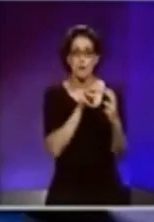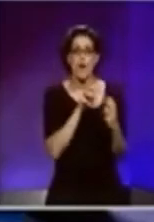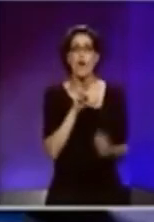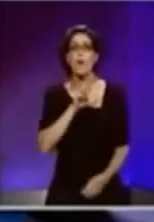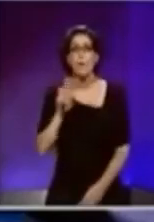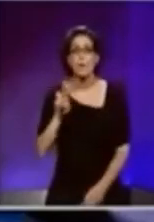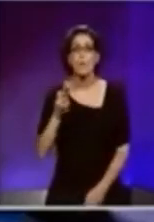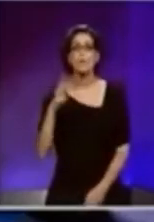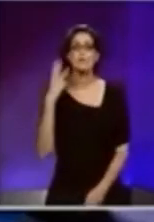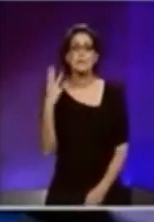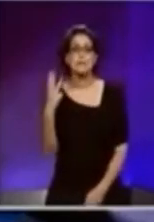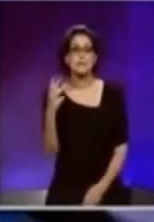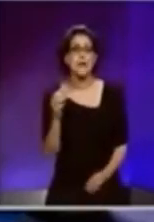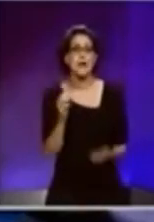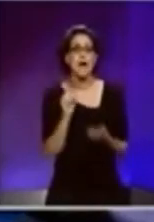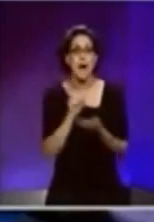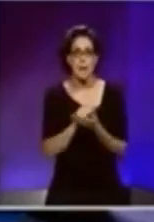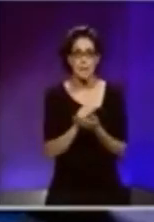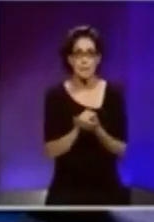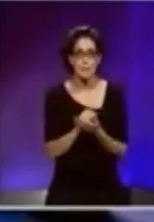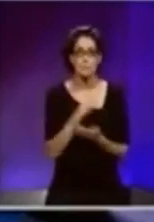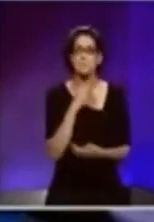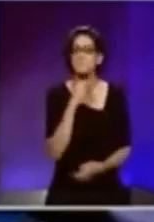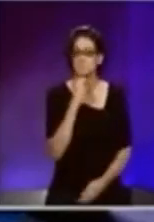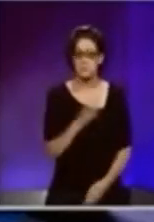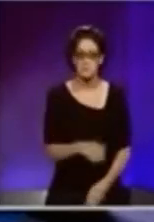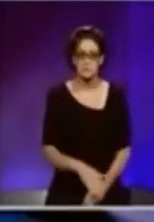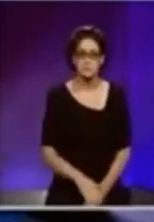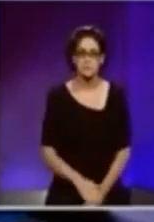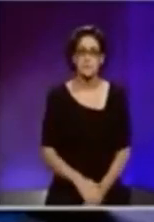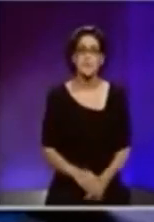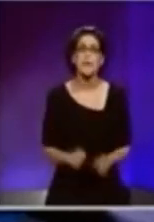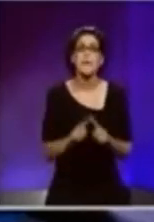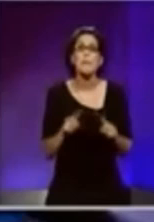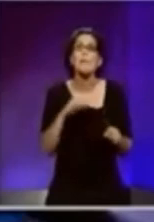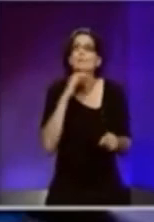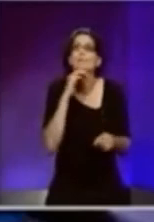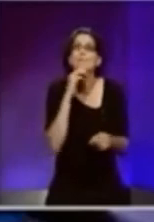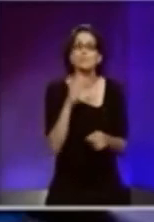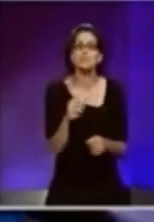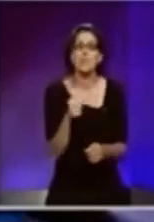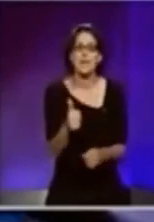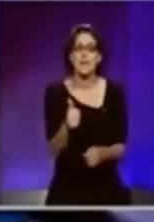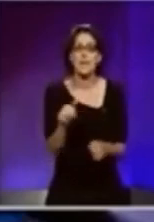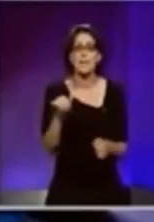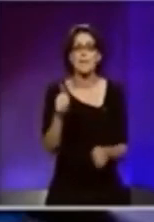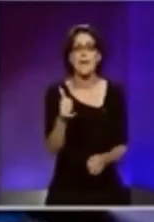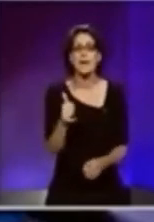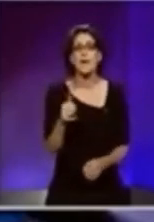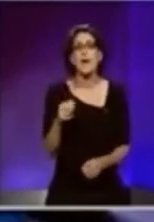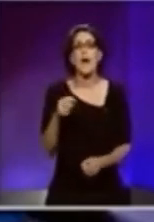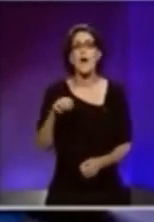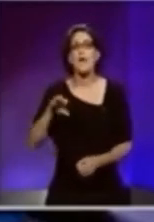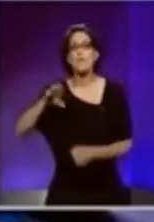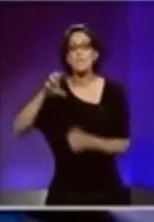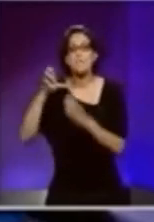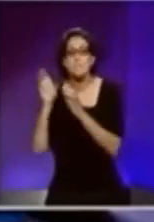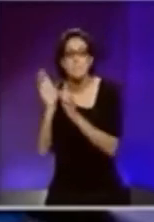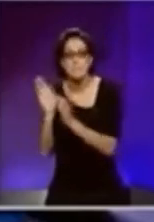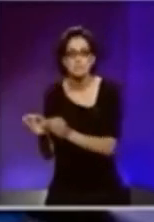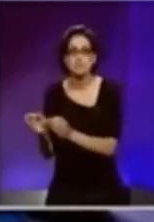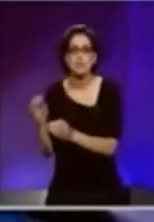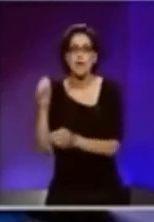il-wistleblowing imma jembżon li nkunu konsistenti jembżon li mux f-malta nejdu mot u barra minn malta